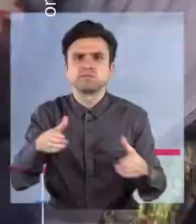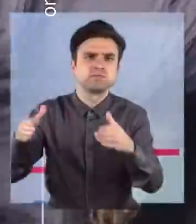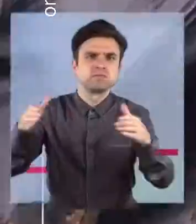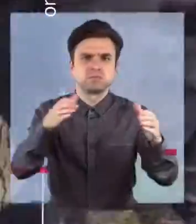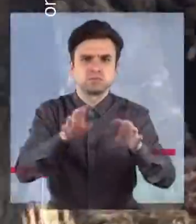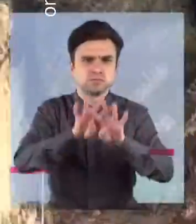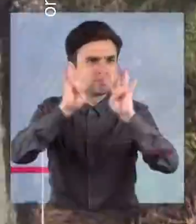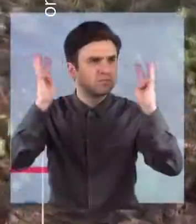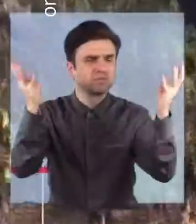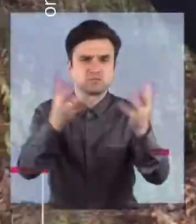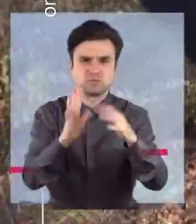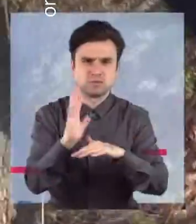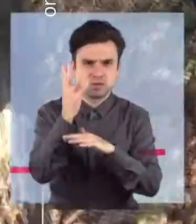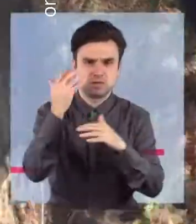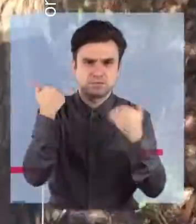влітку.